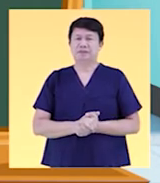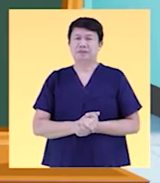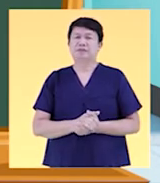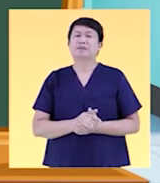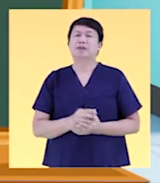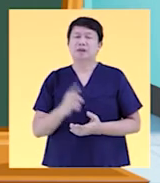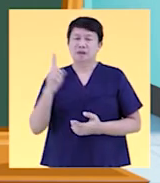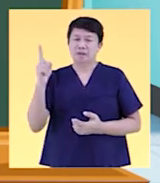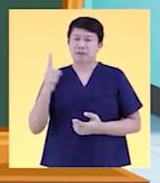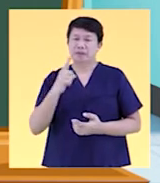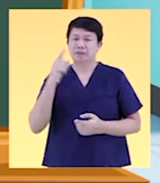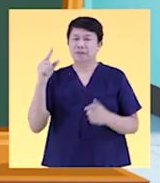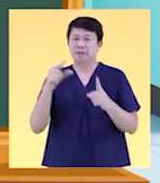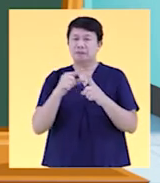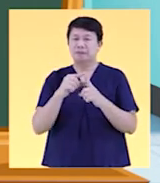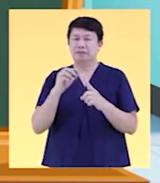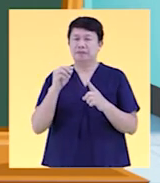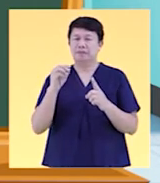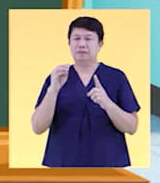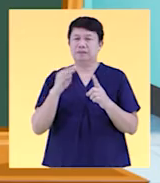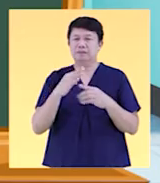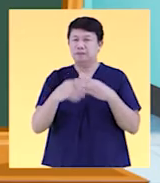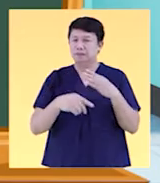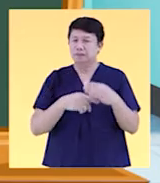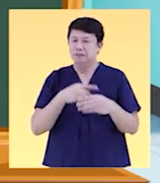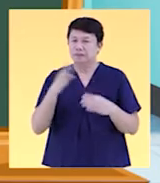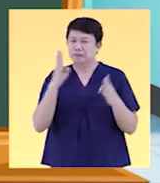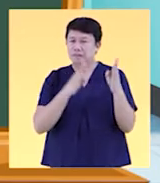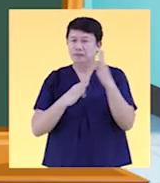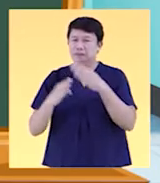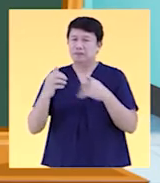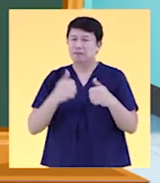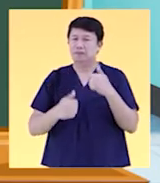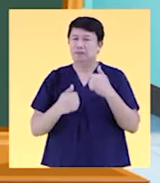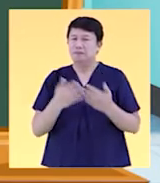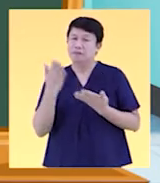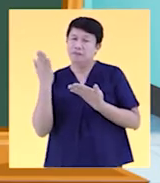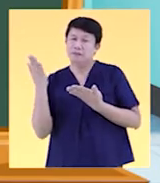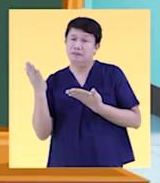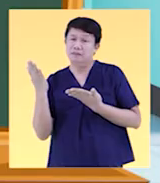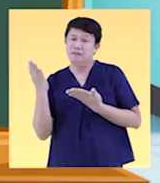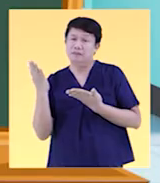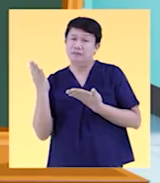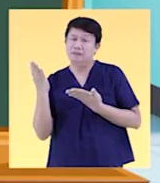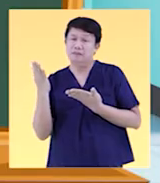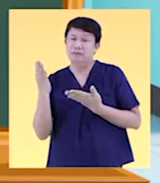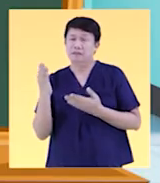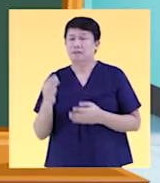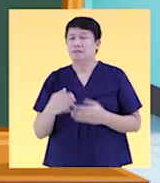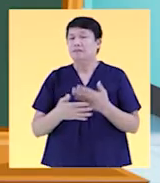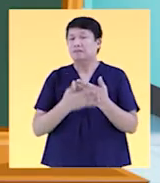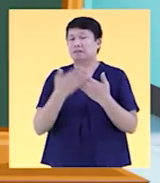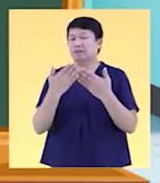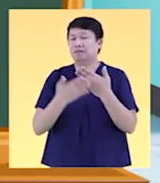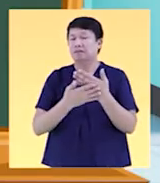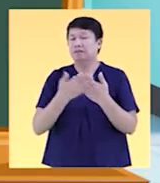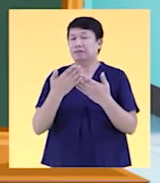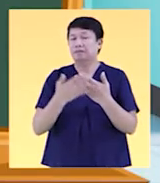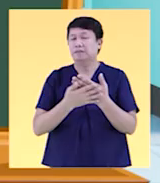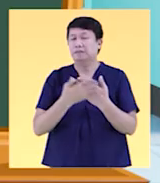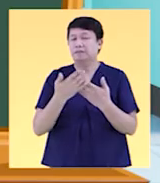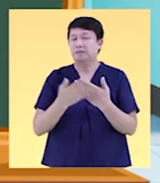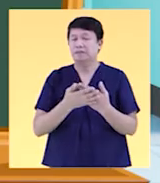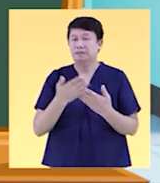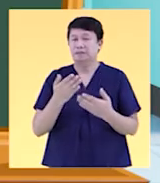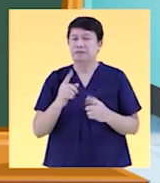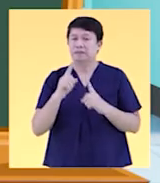A routine word problem is a type of problem which there is an immediate solution. Ibig sabihin, mas